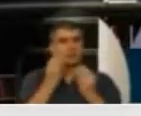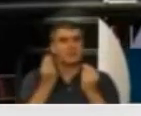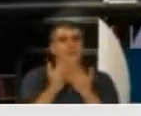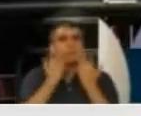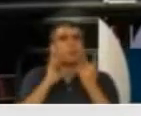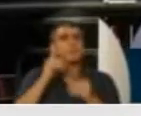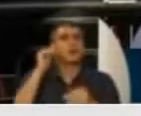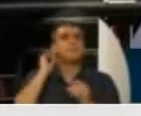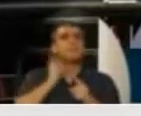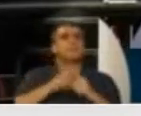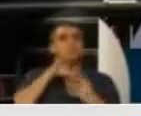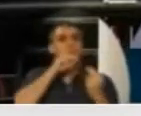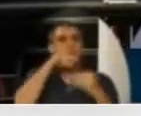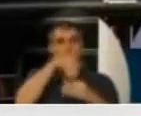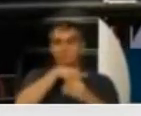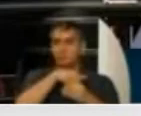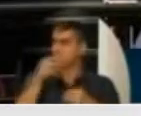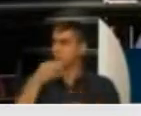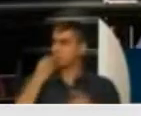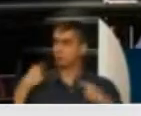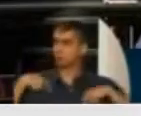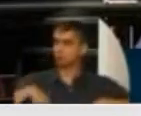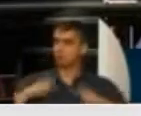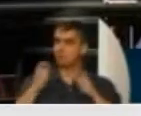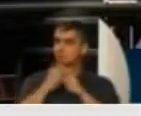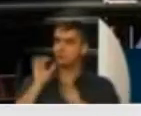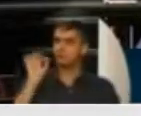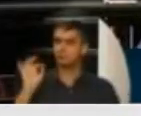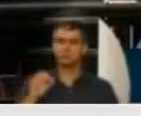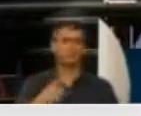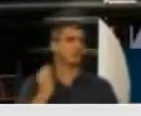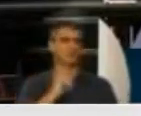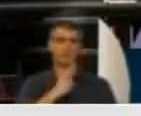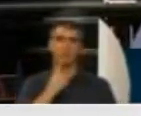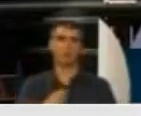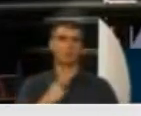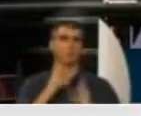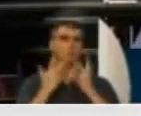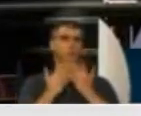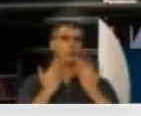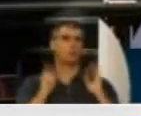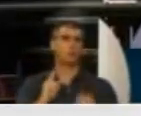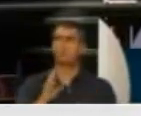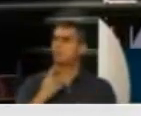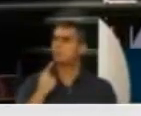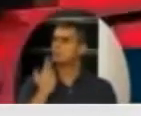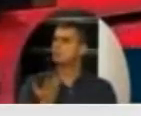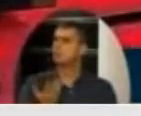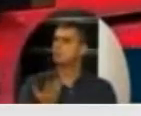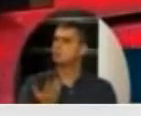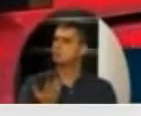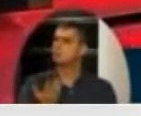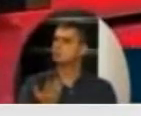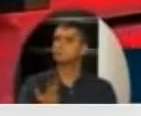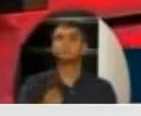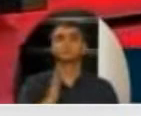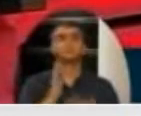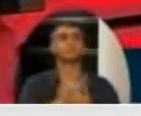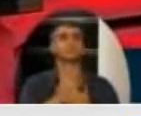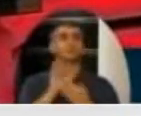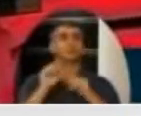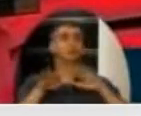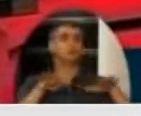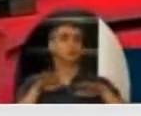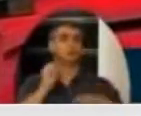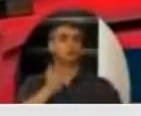שנעשה שם. אני שאלת את יושב ראש המפלגה שלך? הדברים לא נאמרו בצורה ברורה. הם כפי הנראה כהחלטה